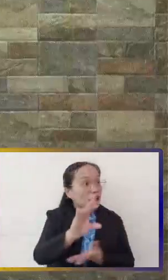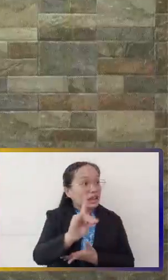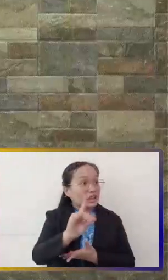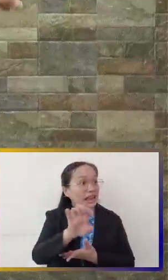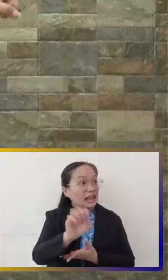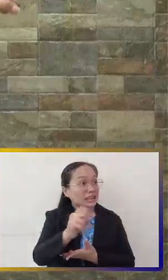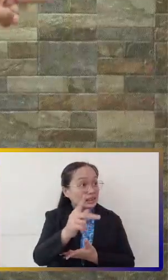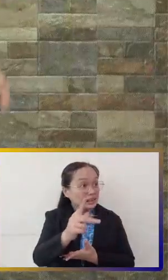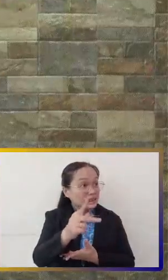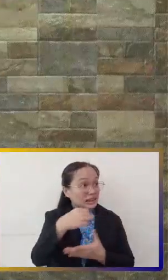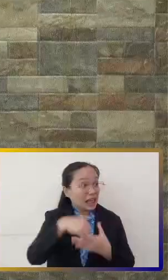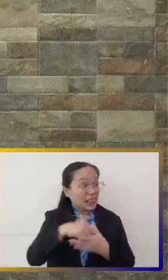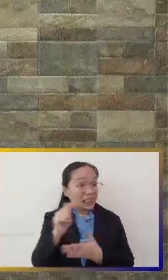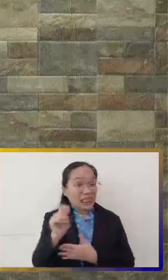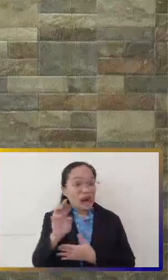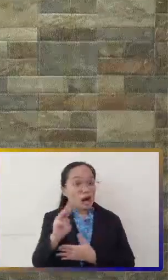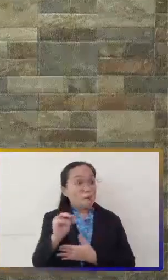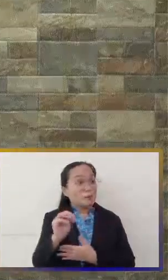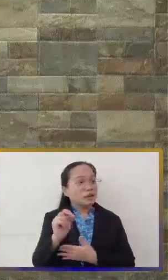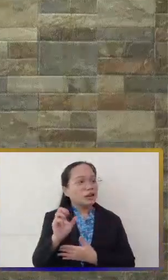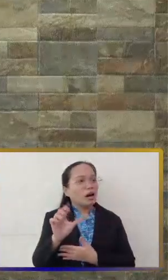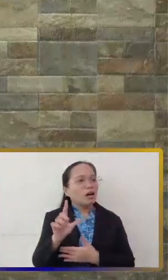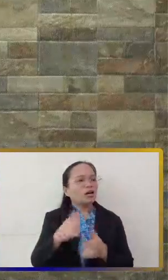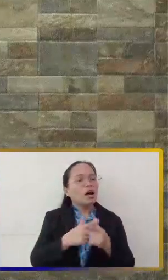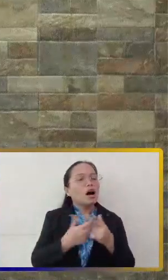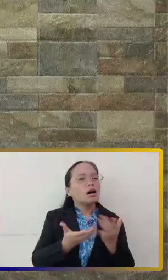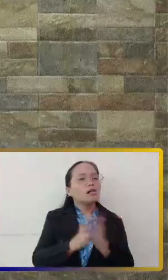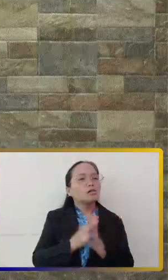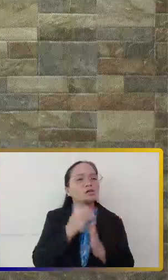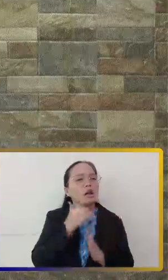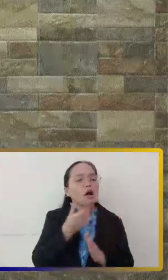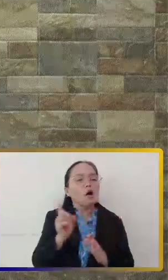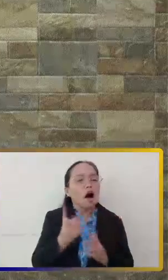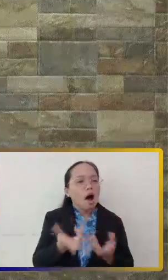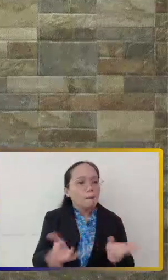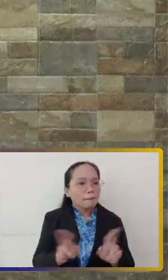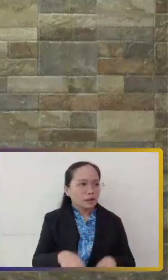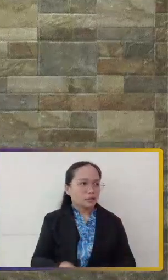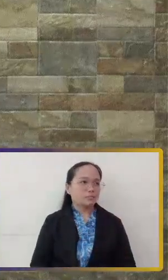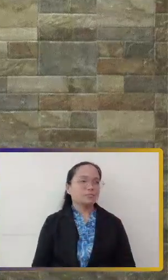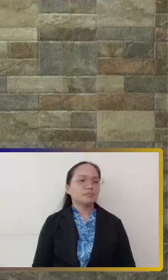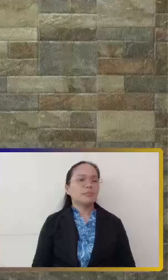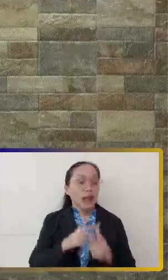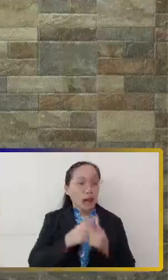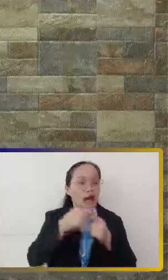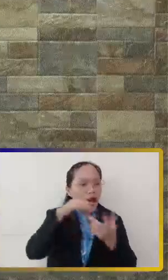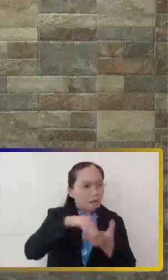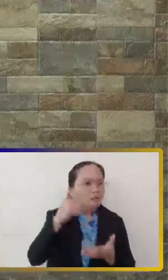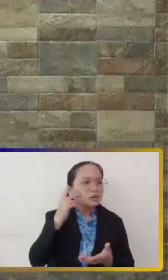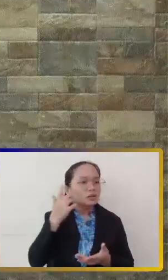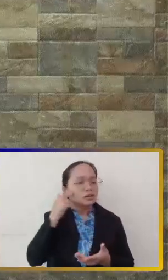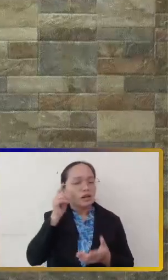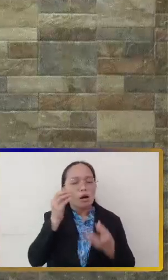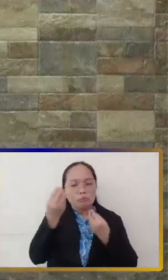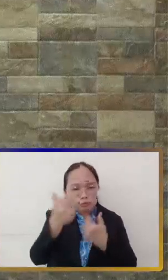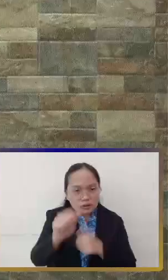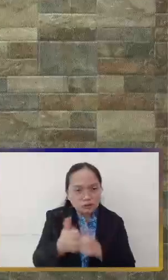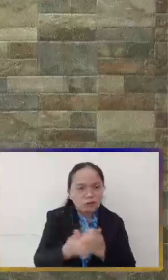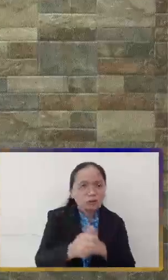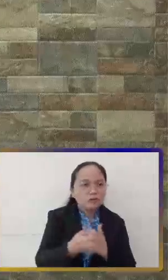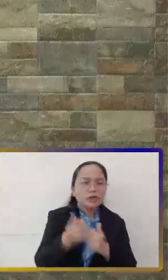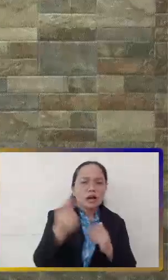sa terminal, and then tell him what happened. Okay, baba ako, sinunod ko siya, tinignan